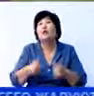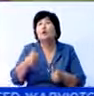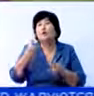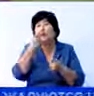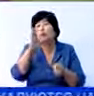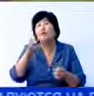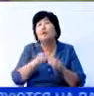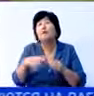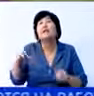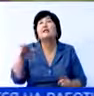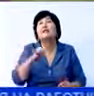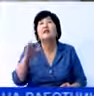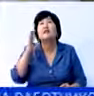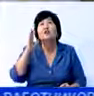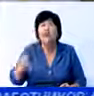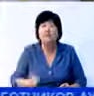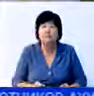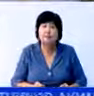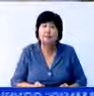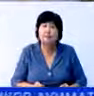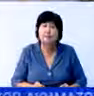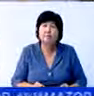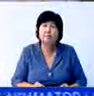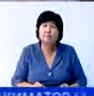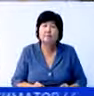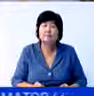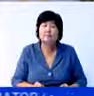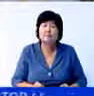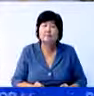будут объявлены 15 сентября. Айгерим Туриман и Саша Арипов, Турихан Кожахметов, телеканал «Кызылорда».